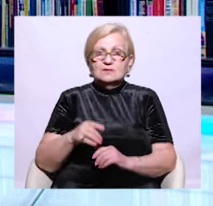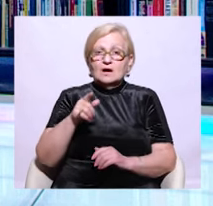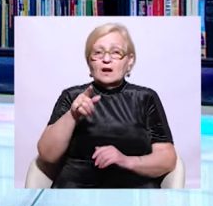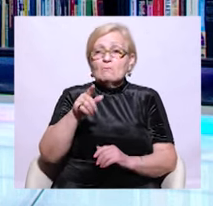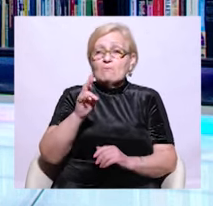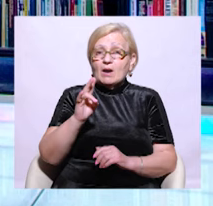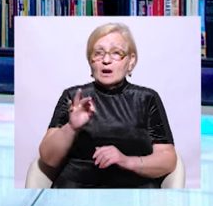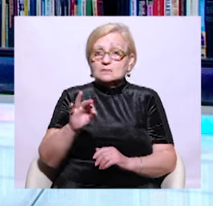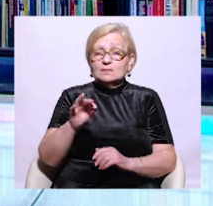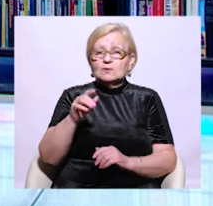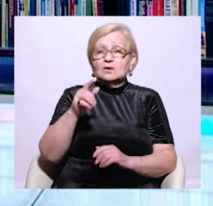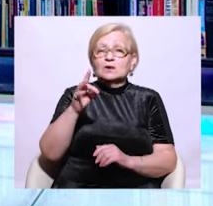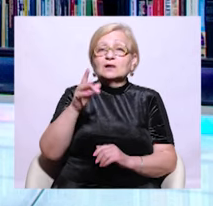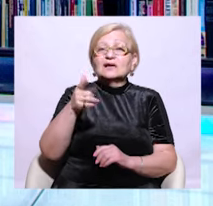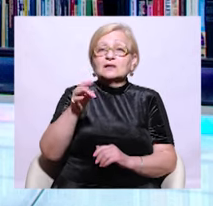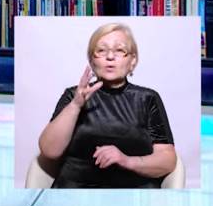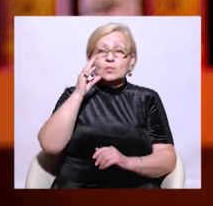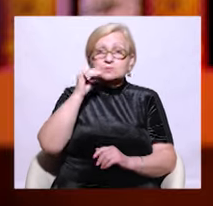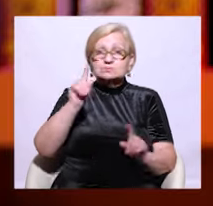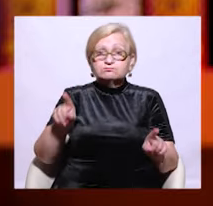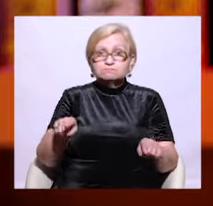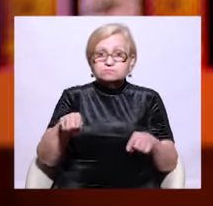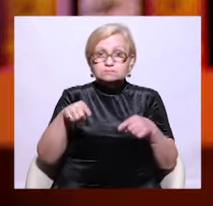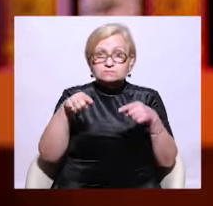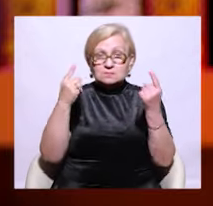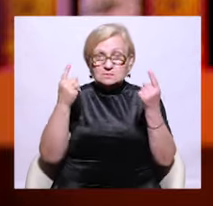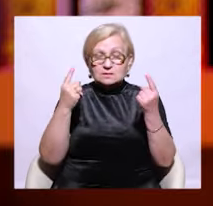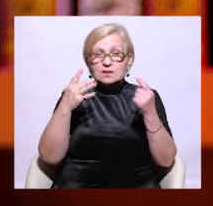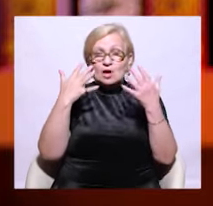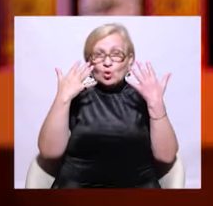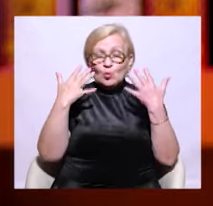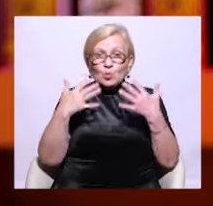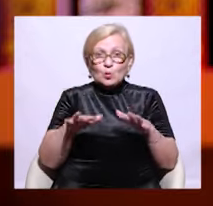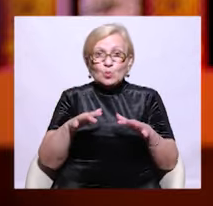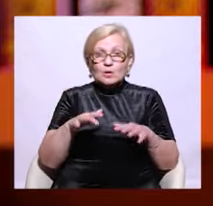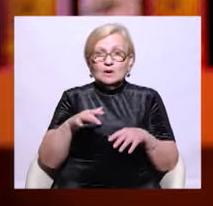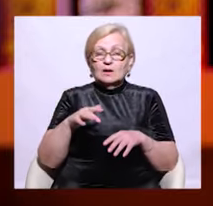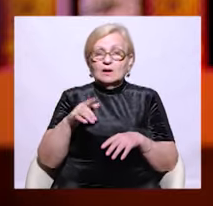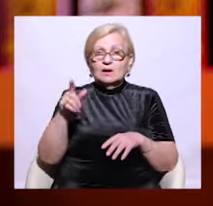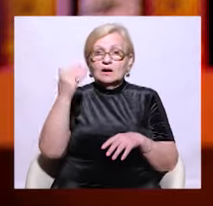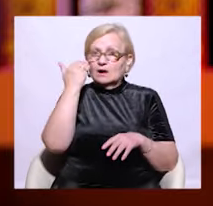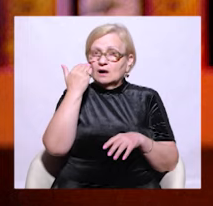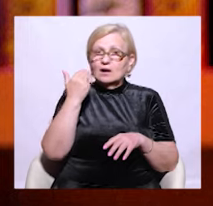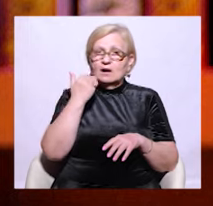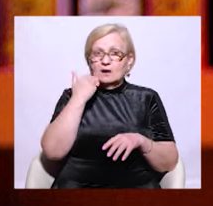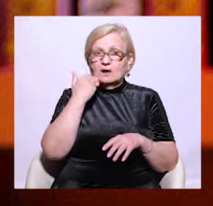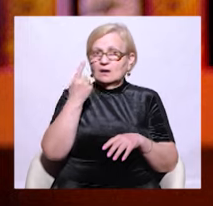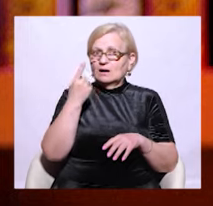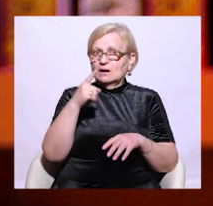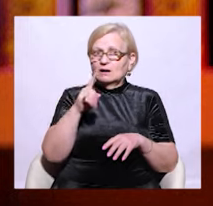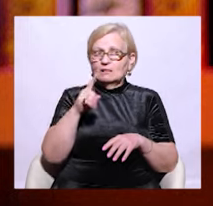გრიგოლის მოღვაწეობამ ფრთები გაშალა და მისმა ჩანაფიქრმა ხორცი შეისხა, არაბები იმ